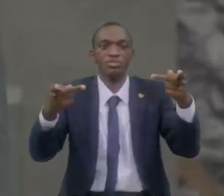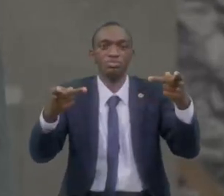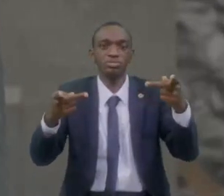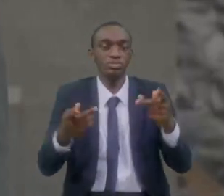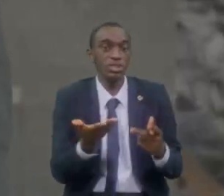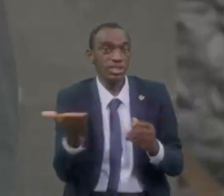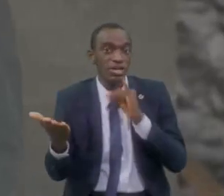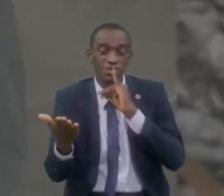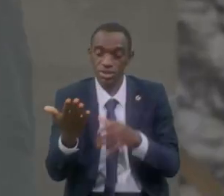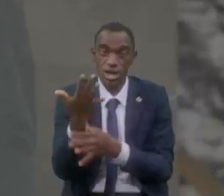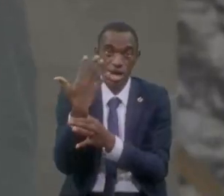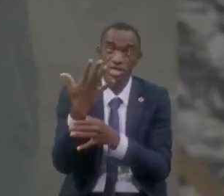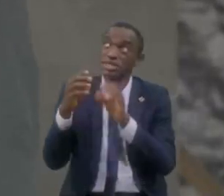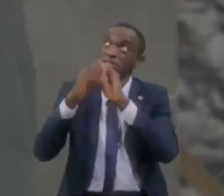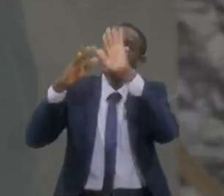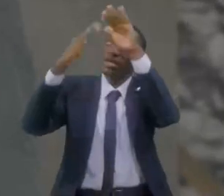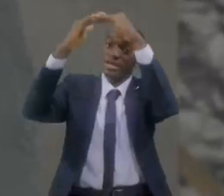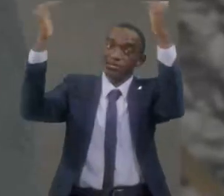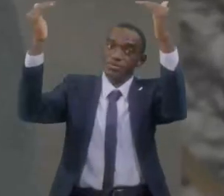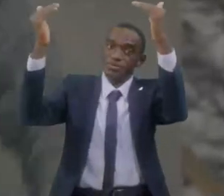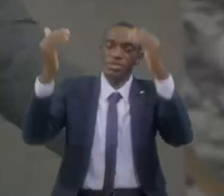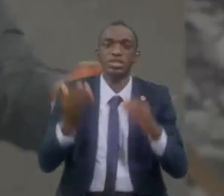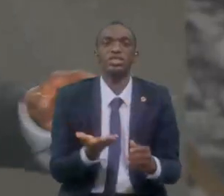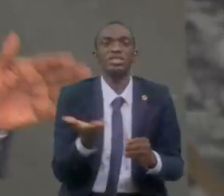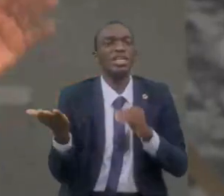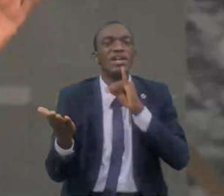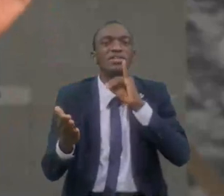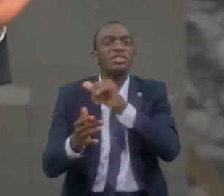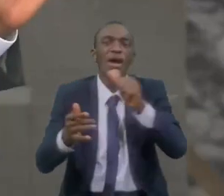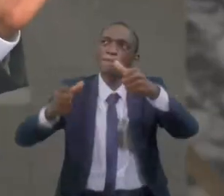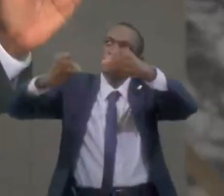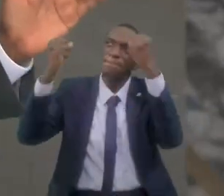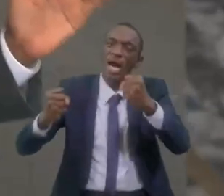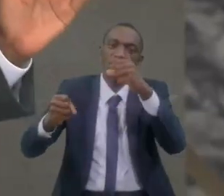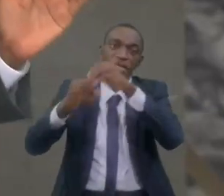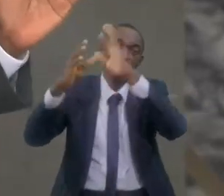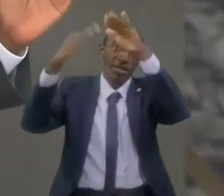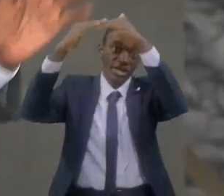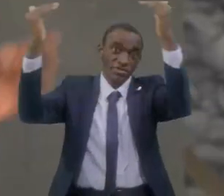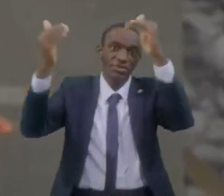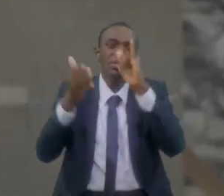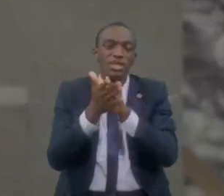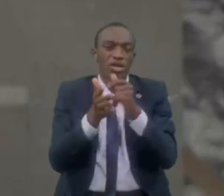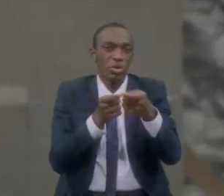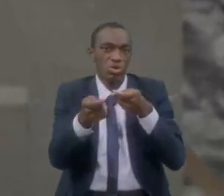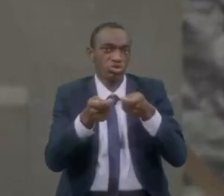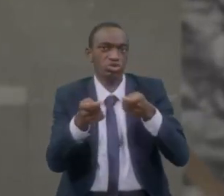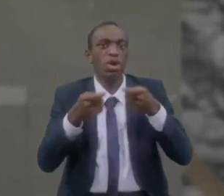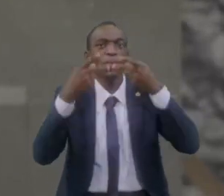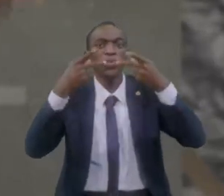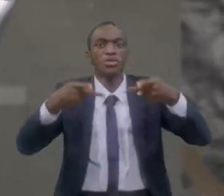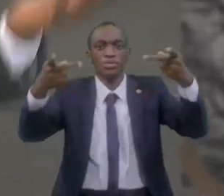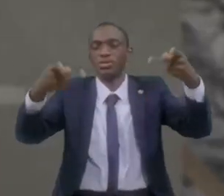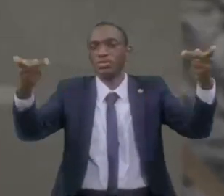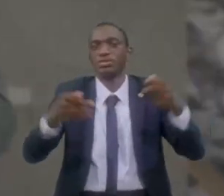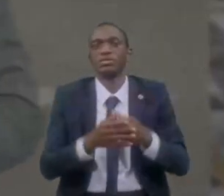Il y a une main au ciel. Il y a une puissance au ciel qui modère la